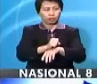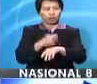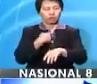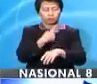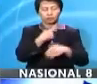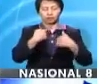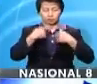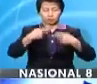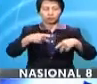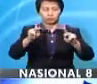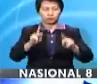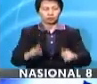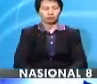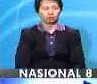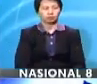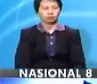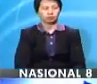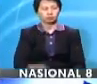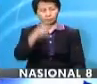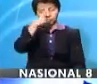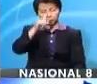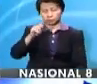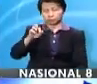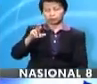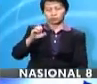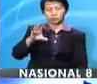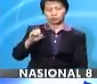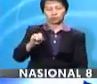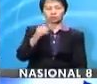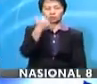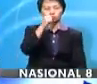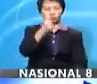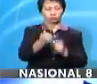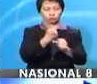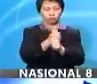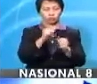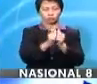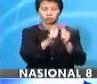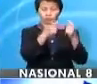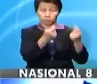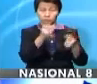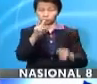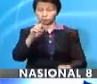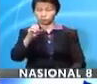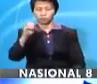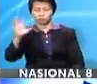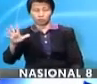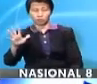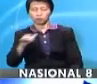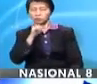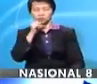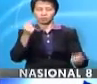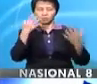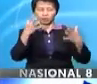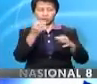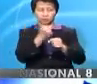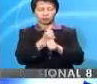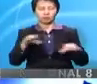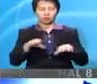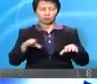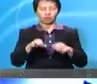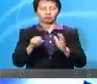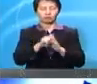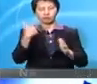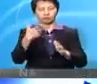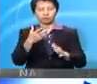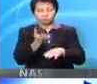chance. Sementara bagi Tracy Ang, 10 tahun bersama skuad kebangsaan sejak 2005, tidak banyak dapat dilakukan